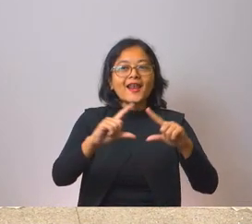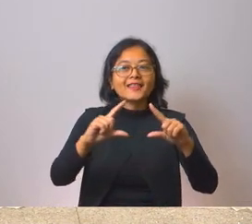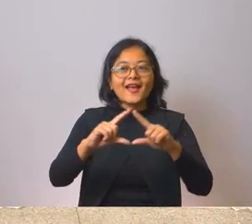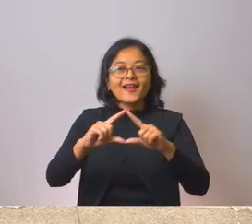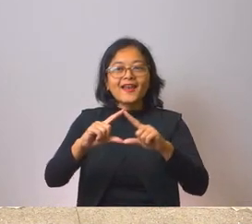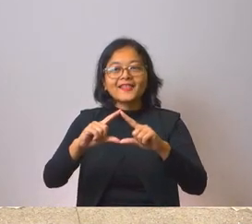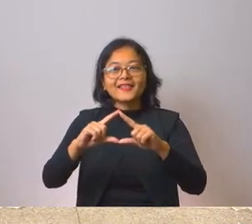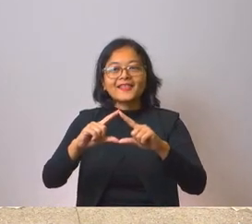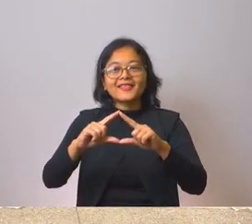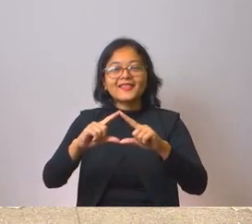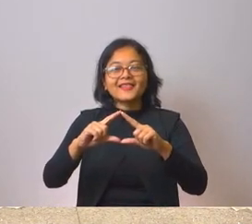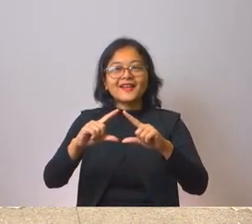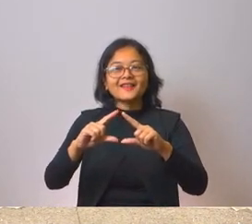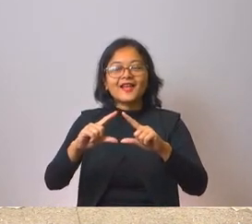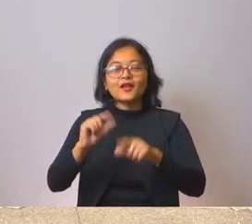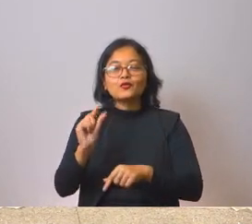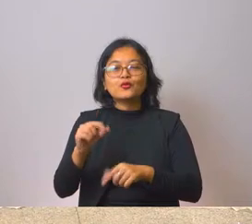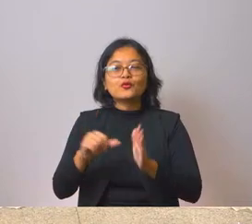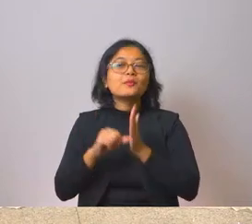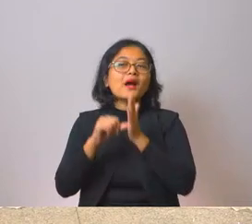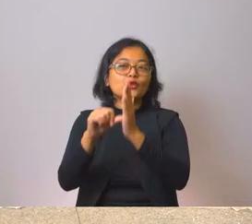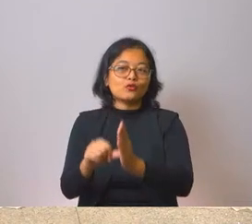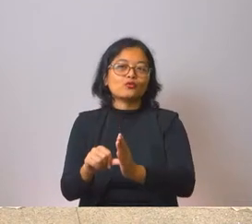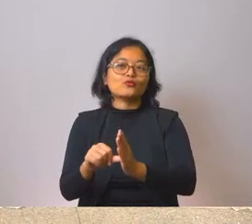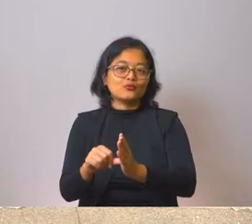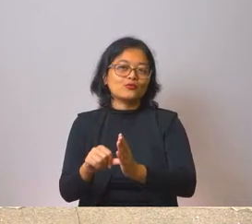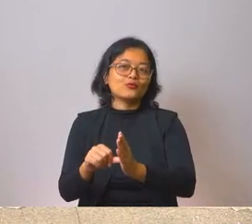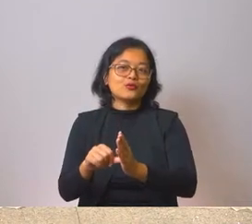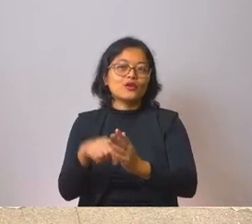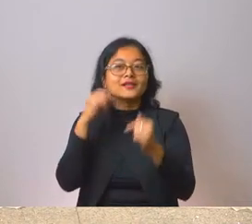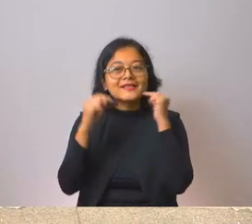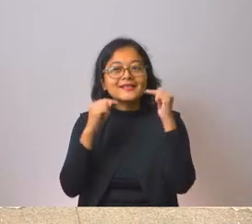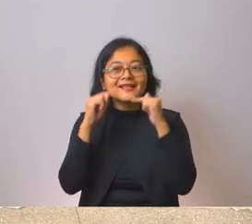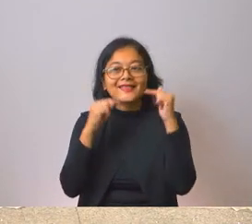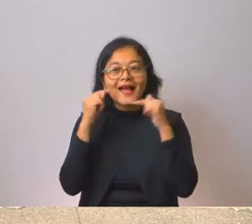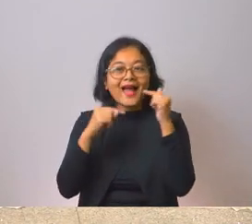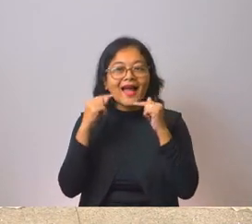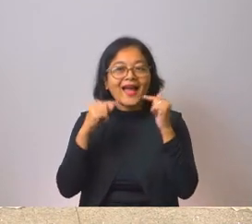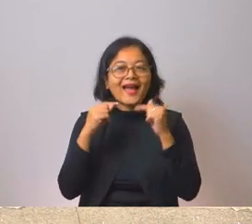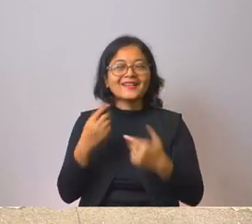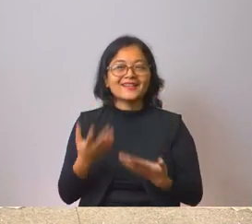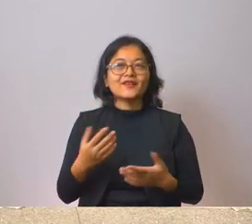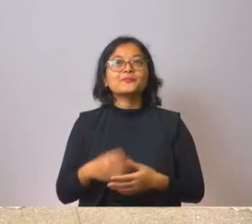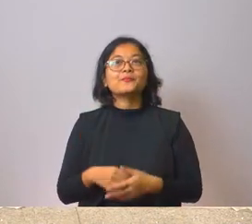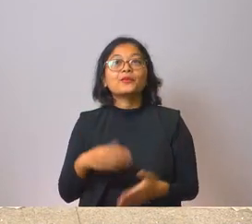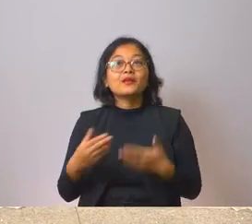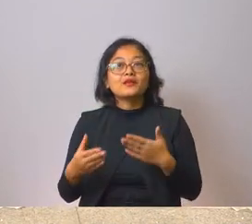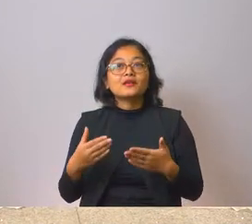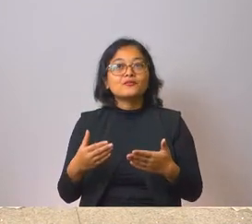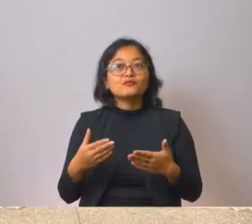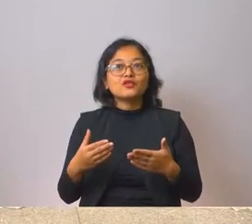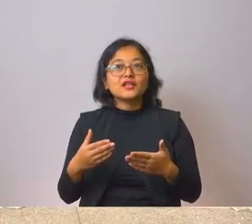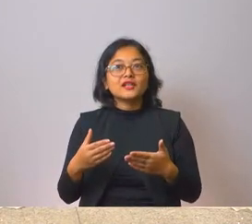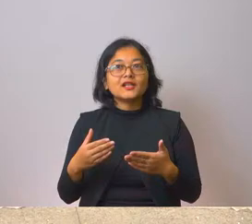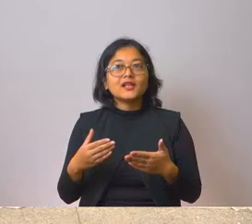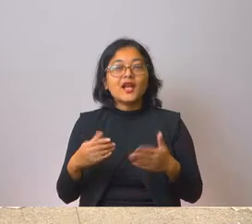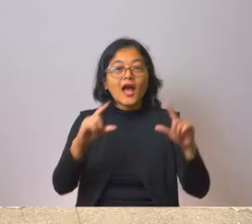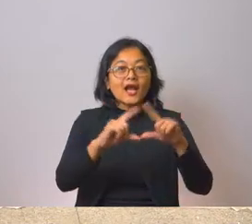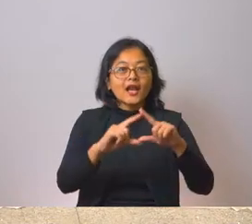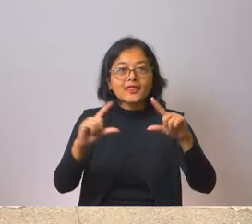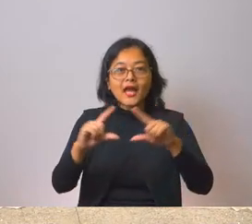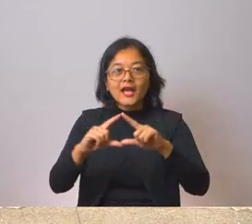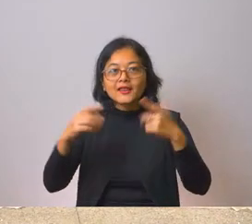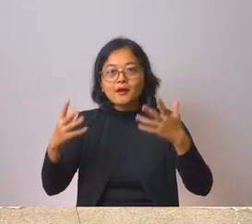anak-anak tentunya. Di gereja kita siapkan alat peraga, bahkan alat peraganya 40 hari, 30 hari begitu ya Kak Kesia